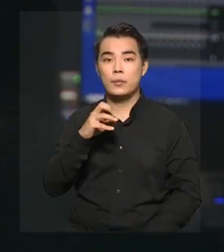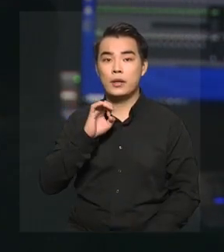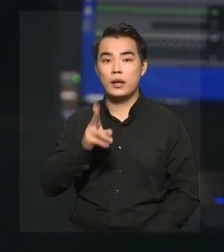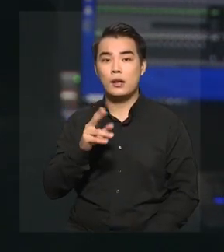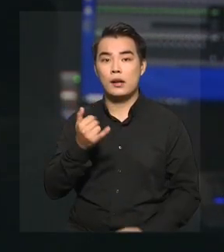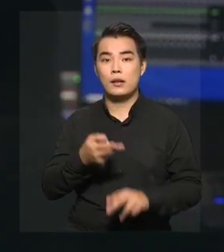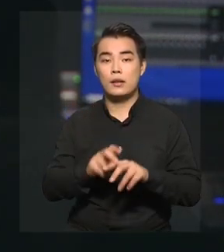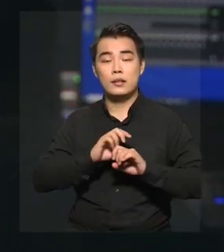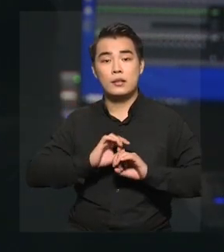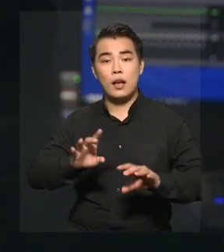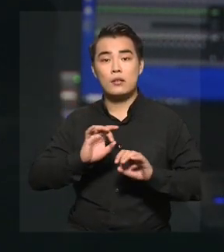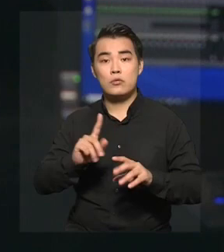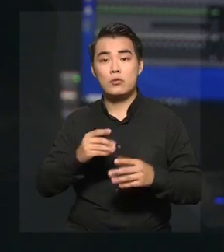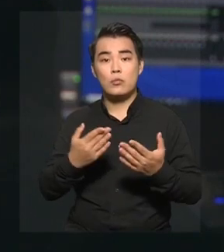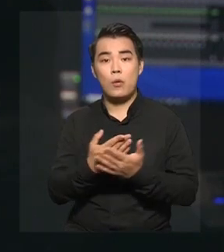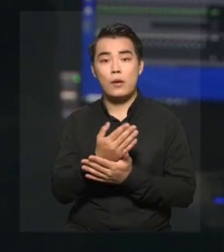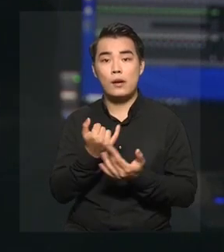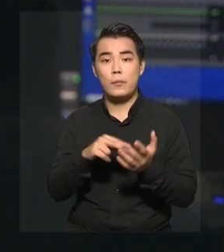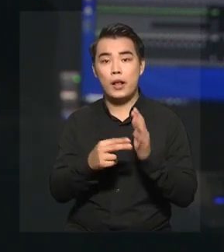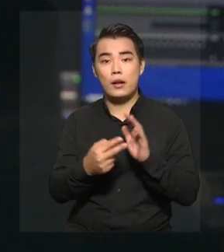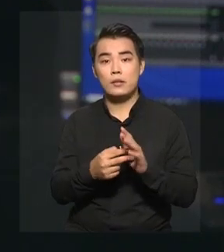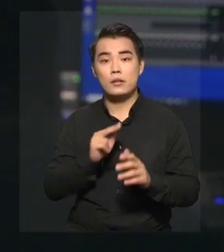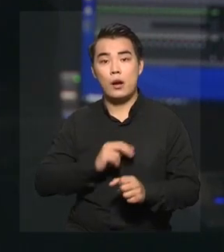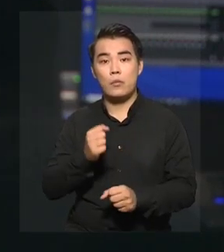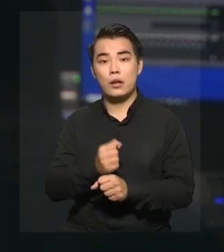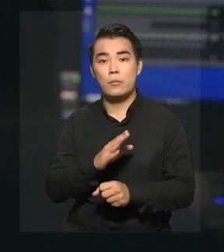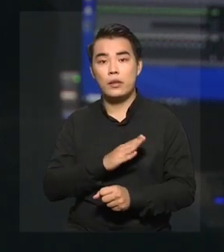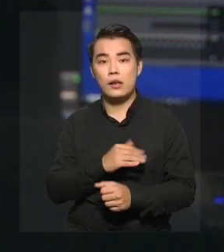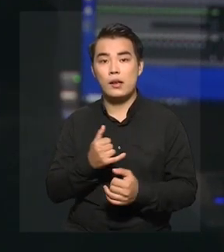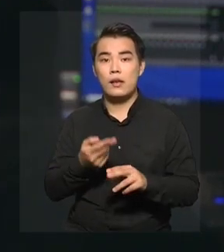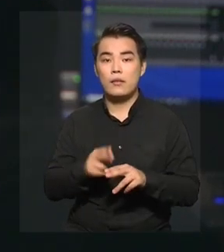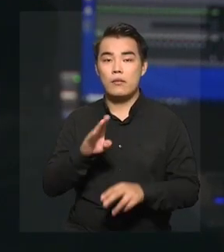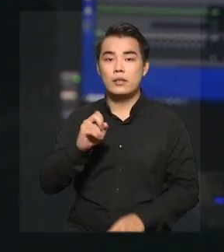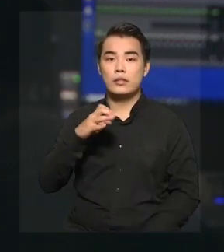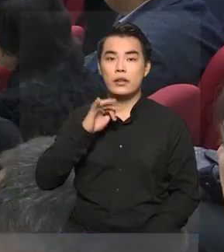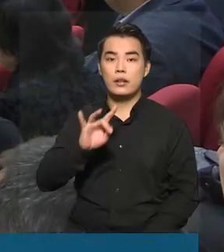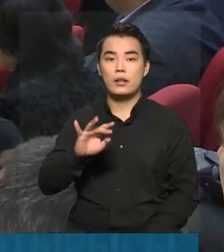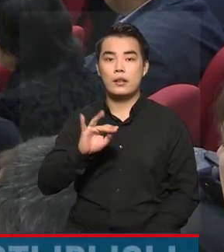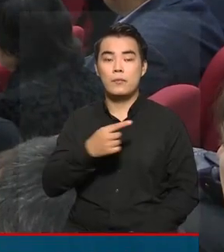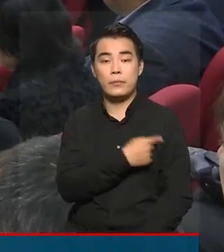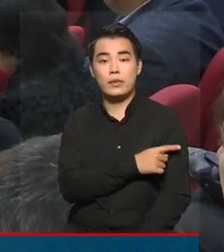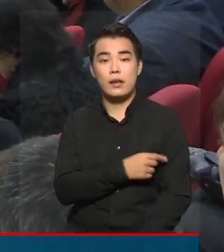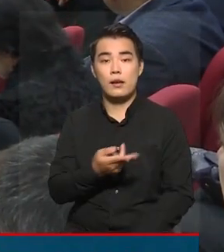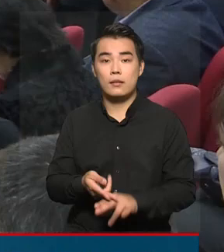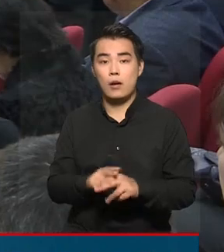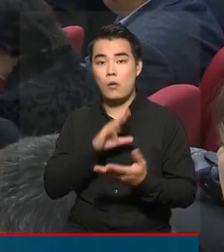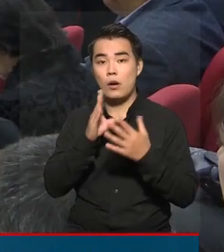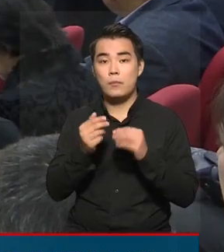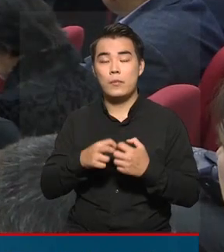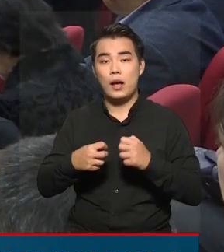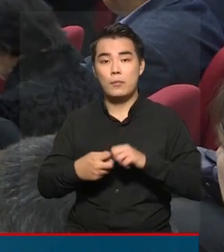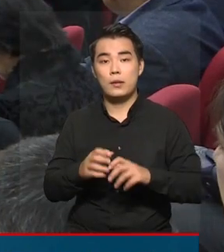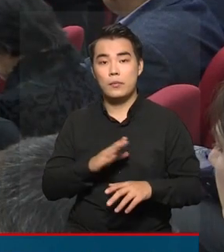Қожаназаров баяндамасын жаңа жүйенің көмегімен жасаған. Тақырып ветеринария мен фитосанитария салаларындағы өзекті